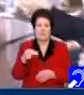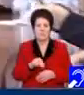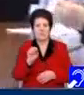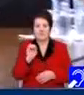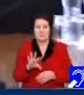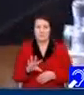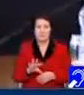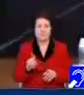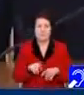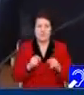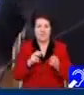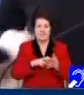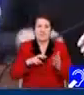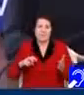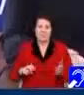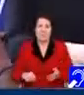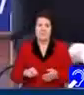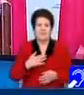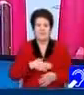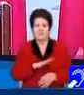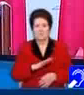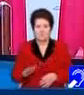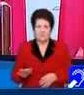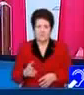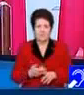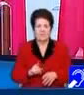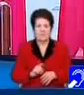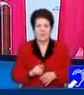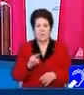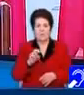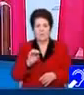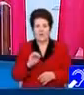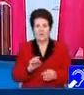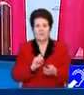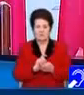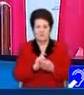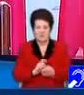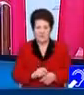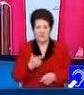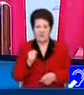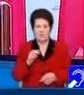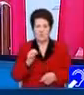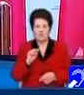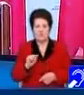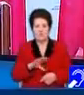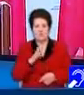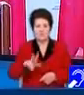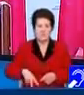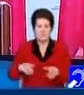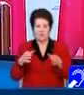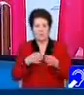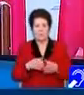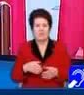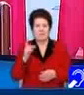2015 și care și-a dat demisia nemulțumit că diploma sa de studii a provocat un scandal. Gaburici a mai fost directorul unei